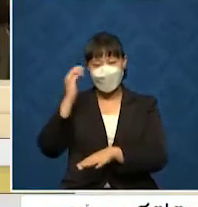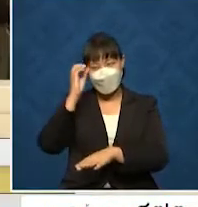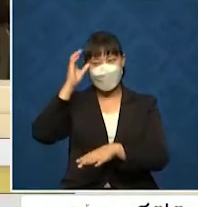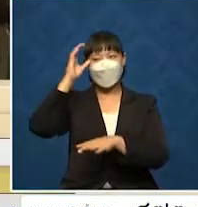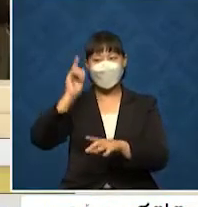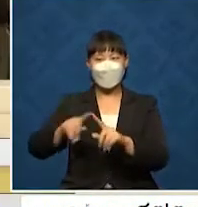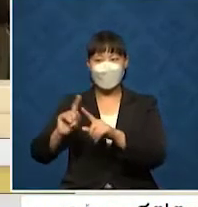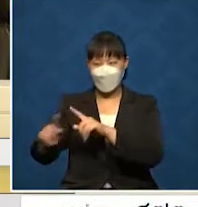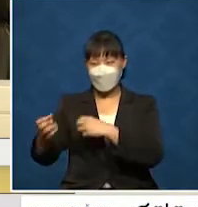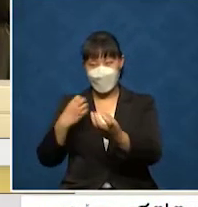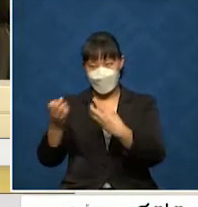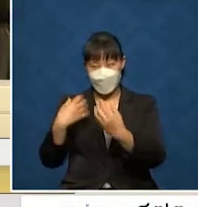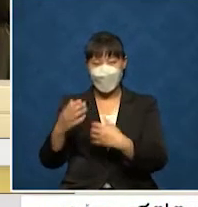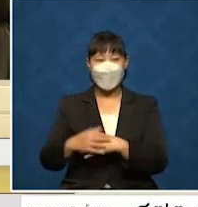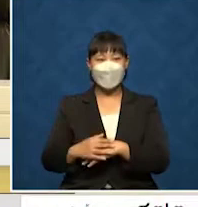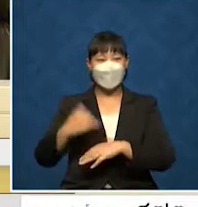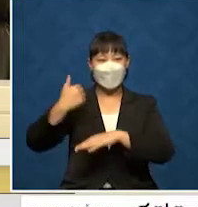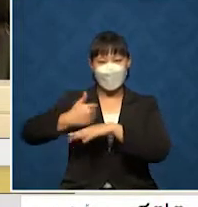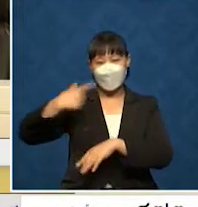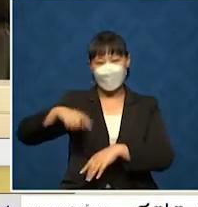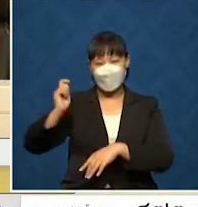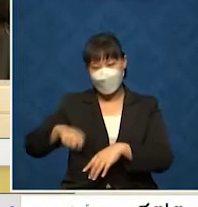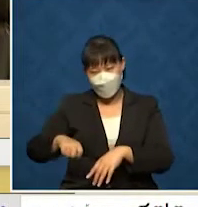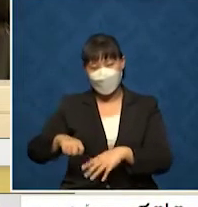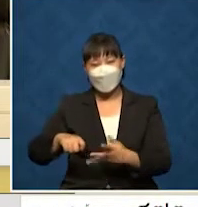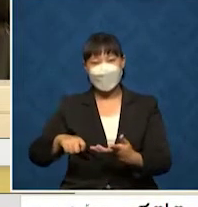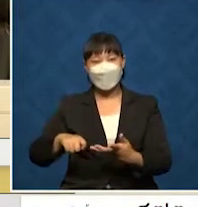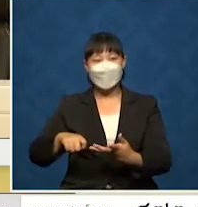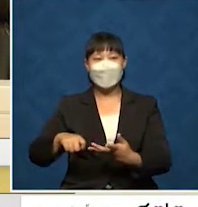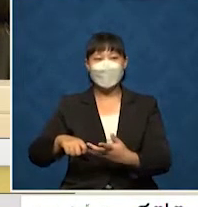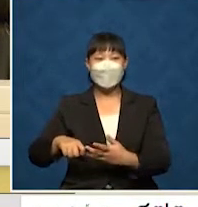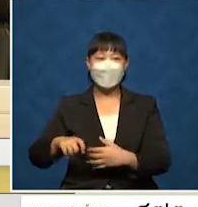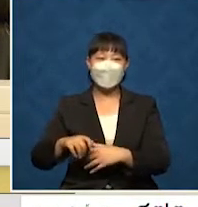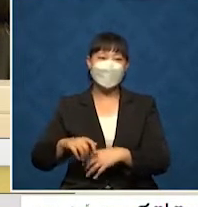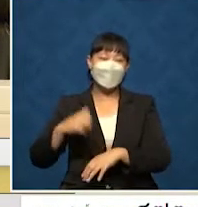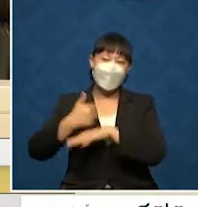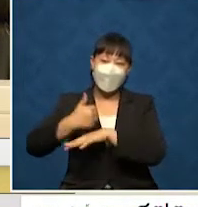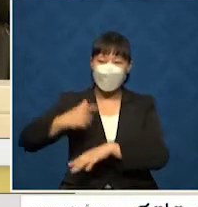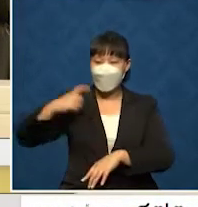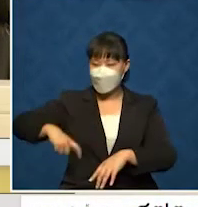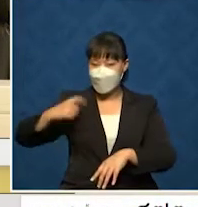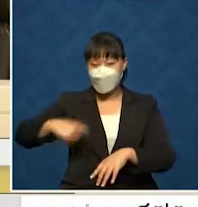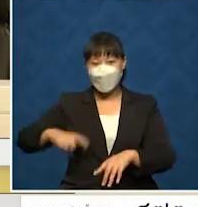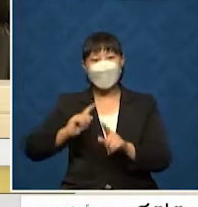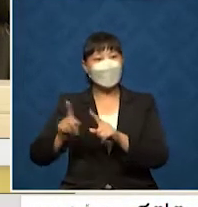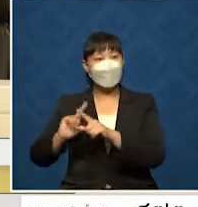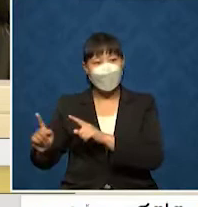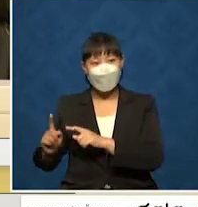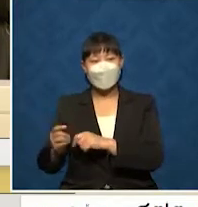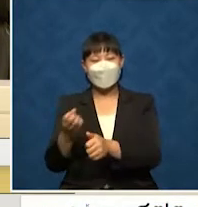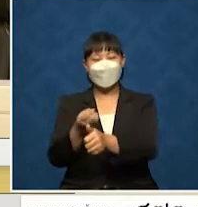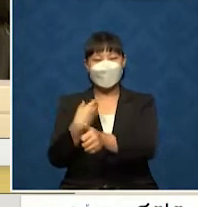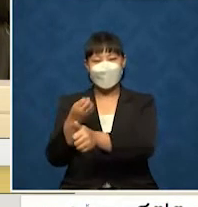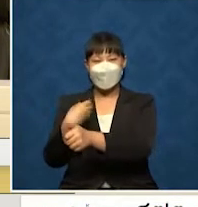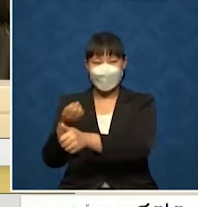พากษาและอัยการที่เกี่ยวข้องกับยาเสพติดท่านได้แนะนำว่าเราต้อง